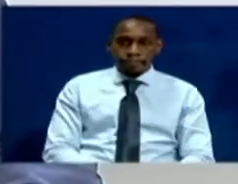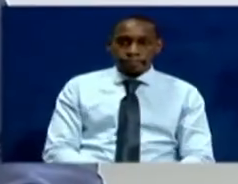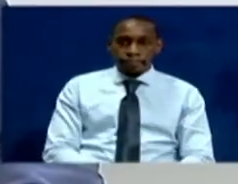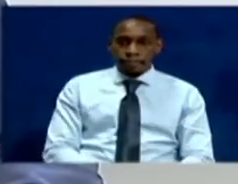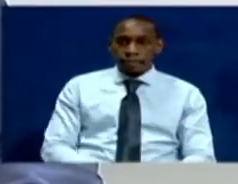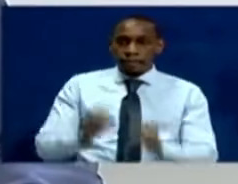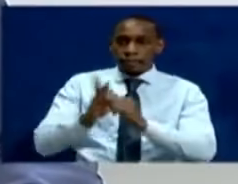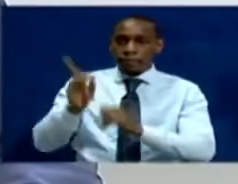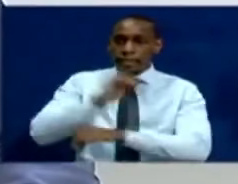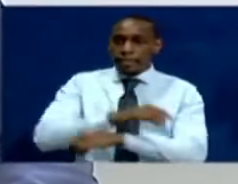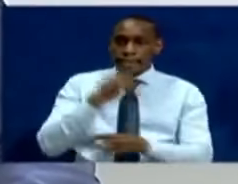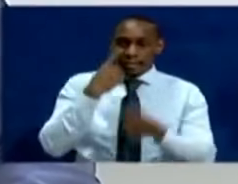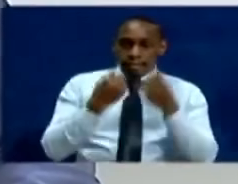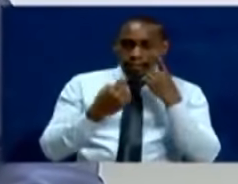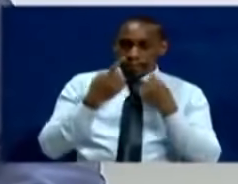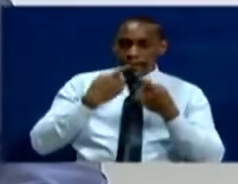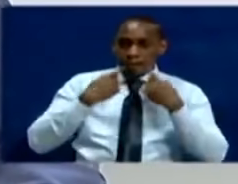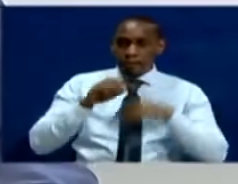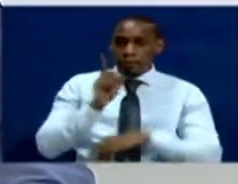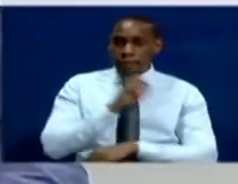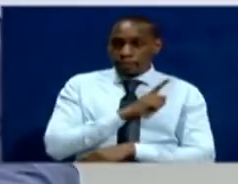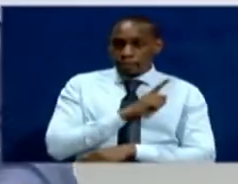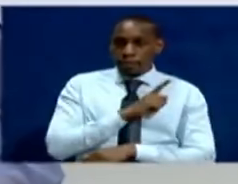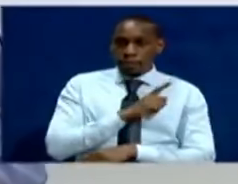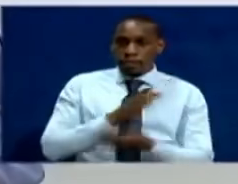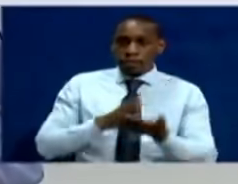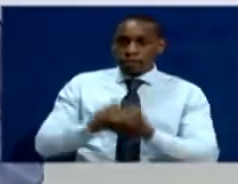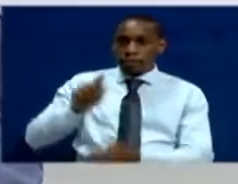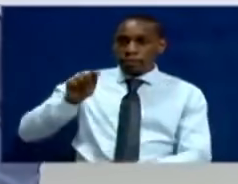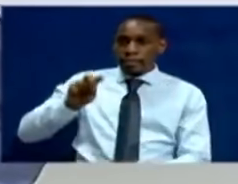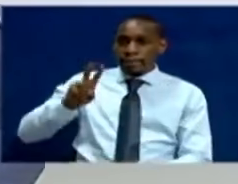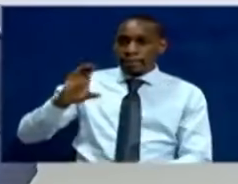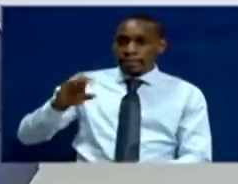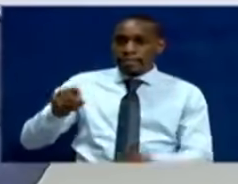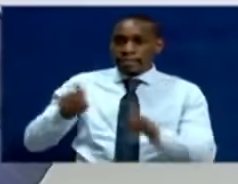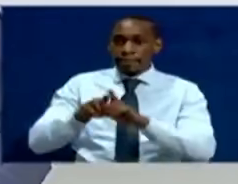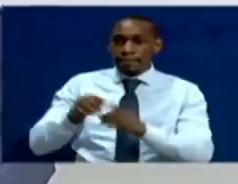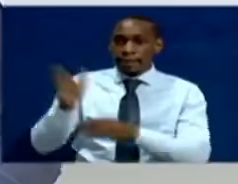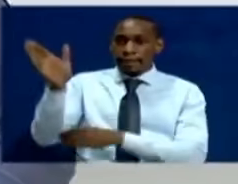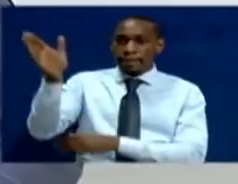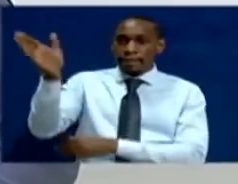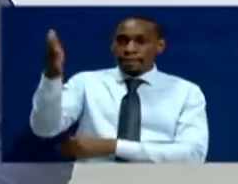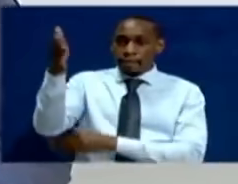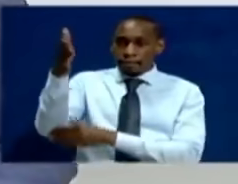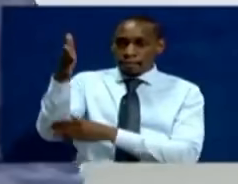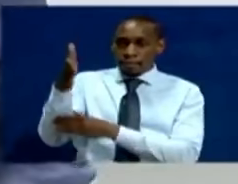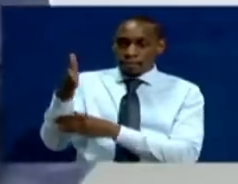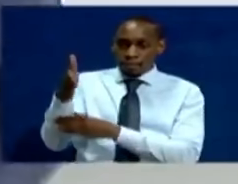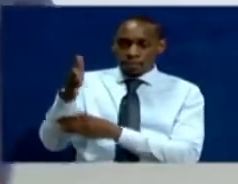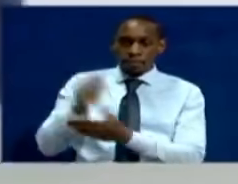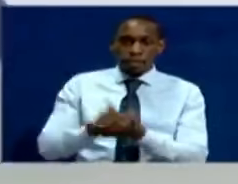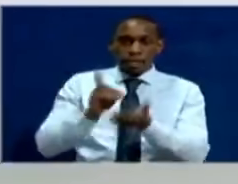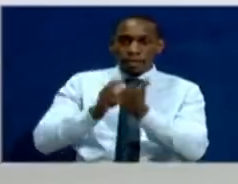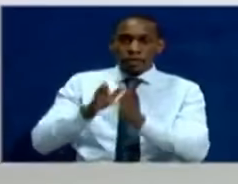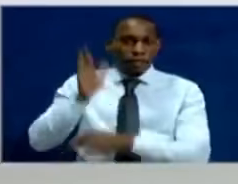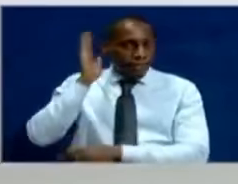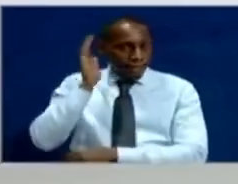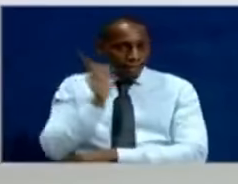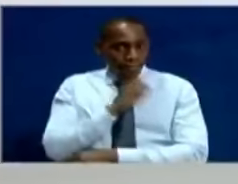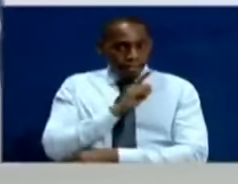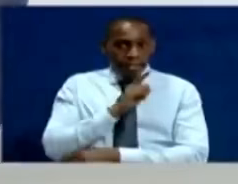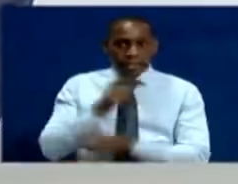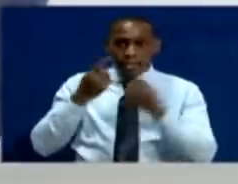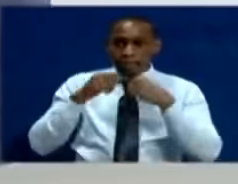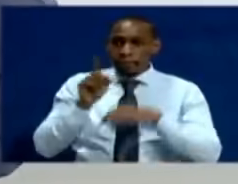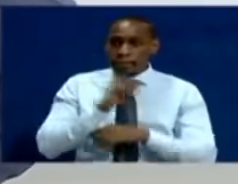be 14 days of mourning announced by TBC there, and also flags flying at half mast. Dr. Ari, you heard what the